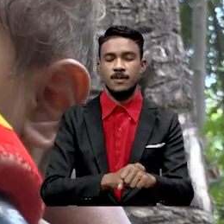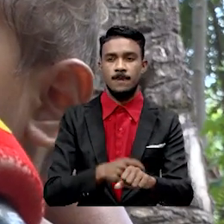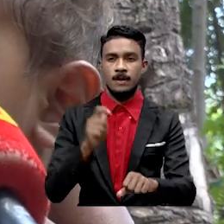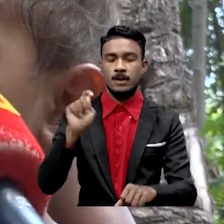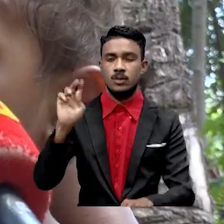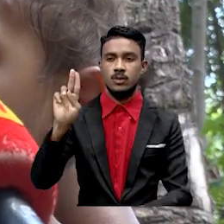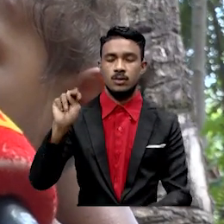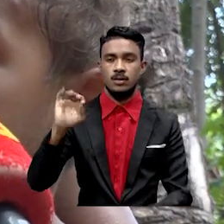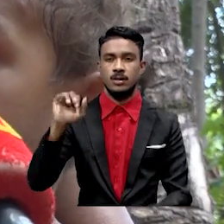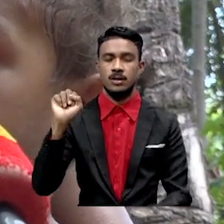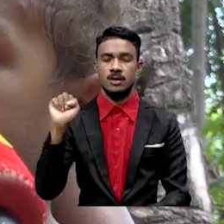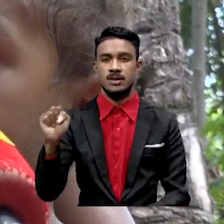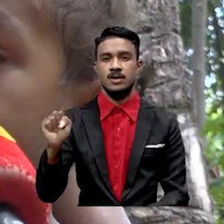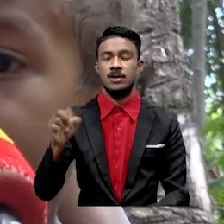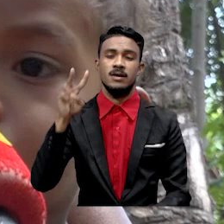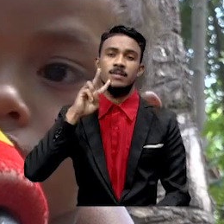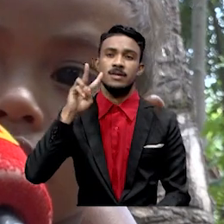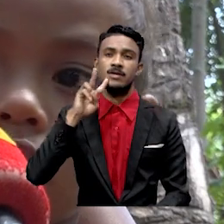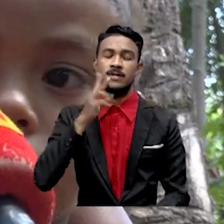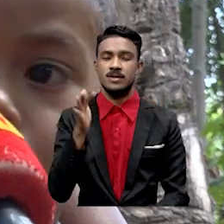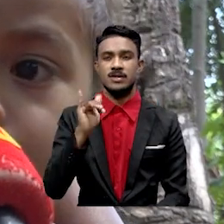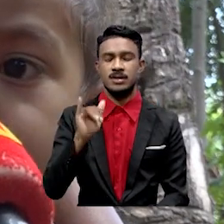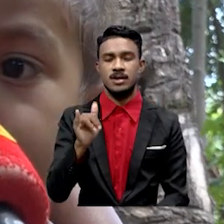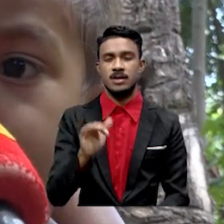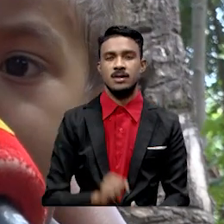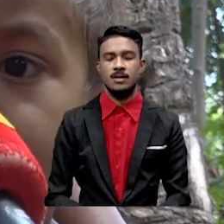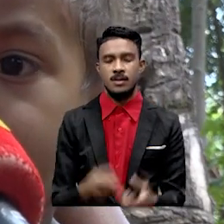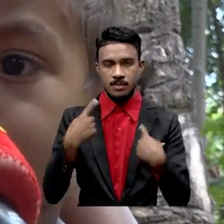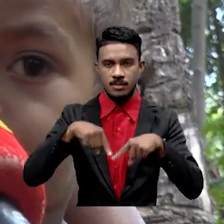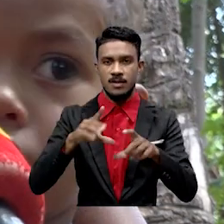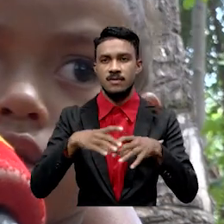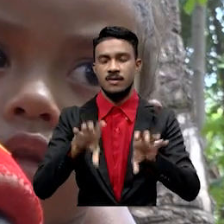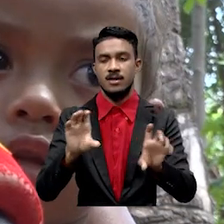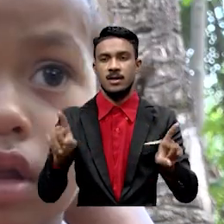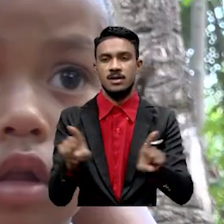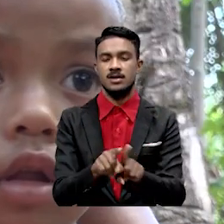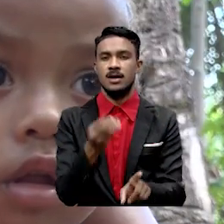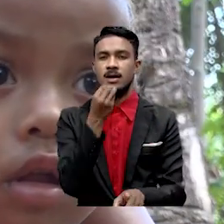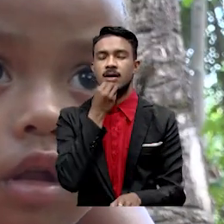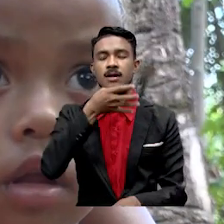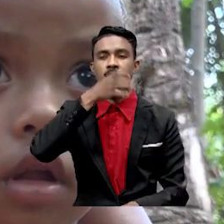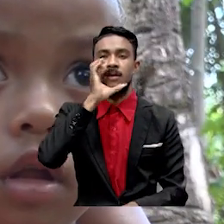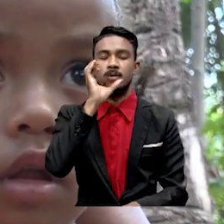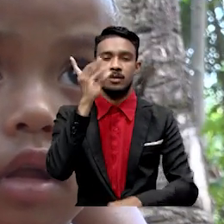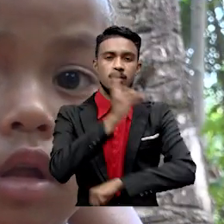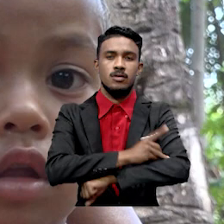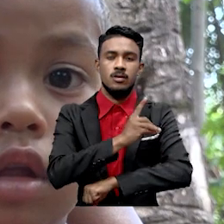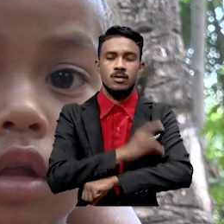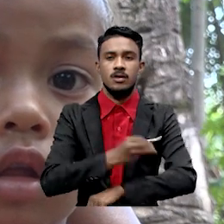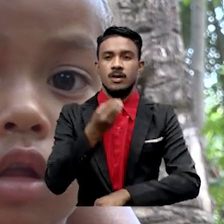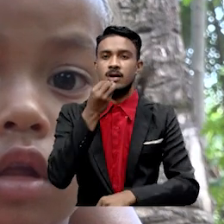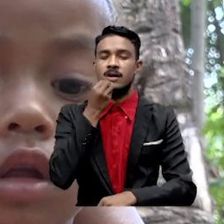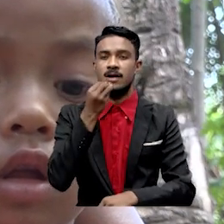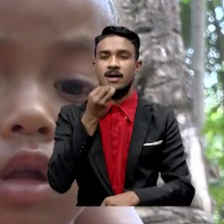ta ai frena amor taha na kerdikin serni ni ho di ba fam mai hasa han hi mudi man ma lo lor han ai frena ba